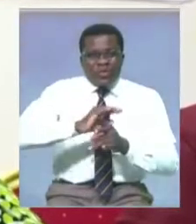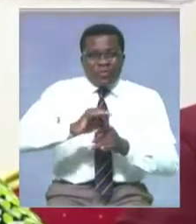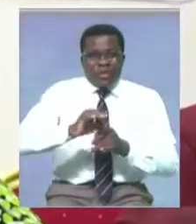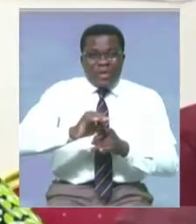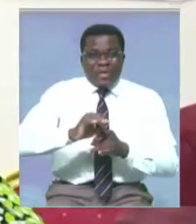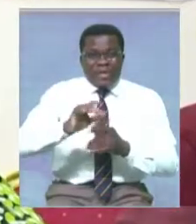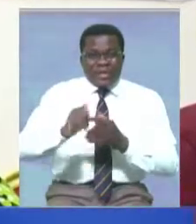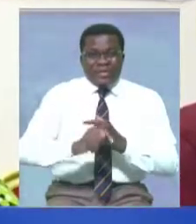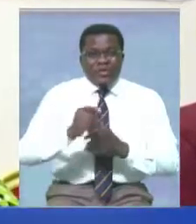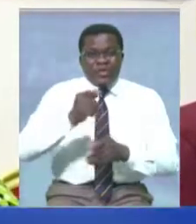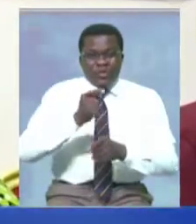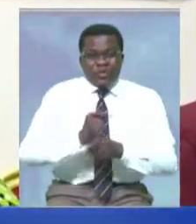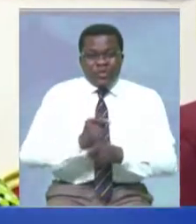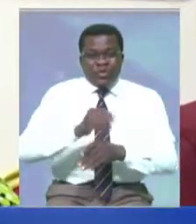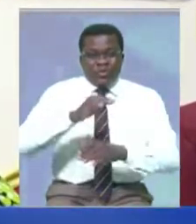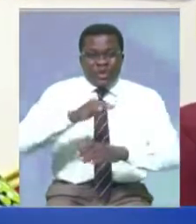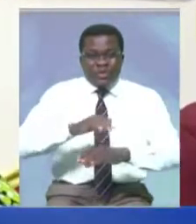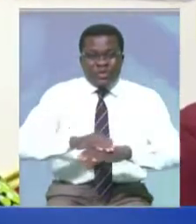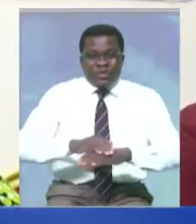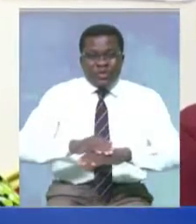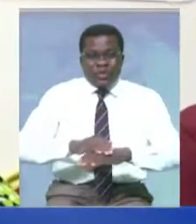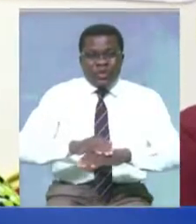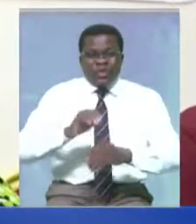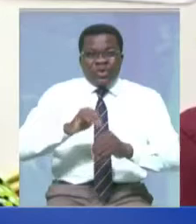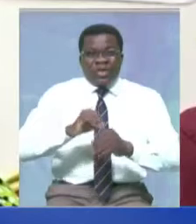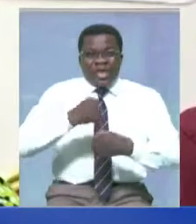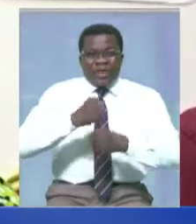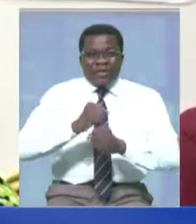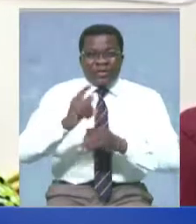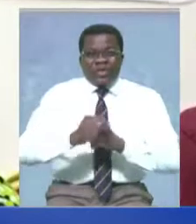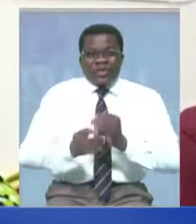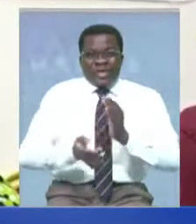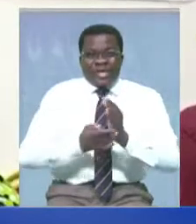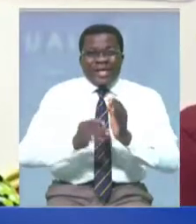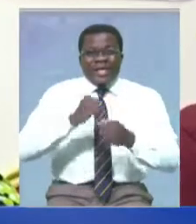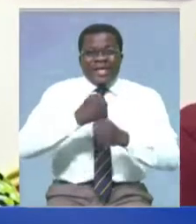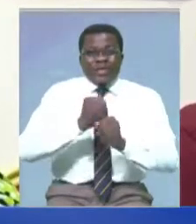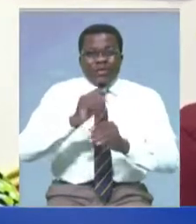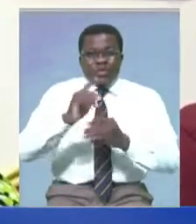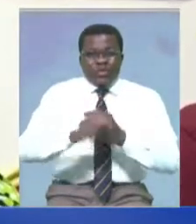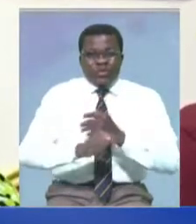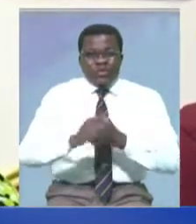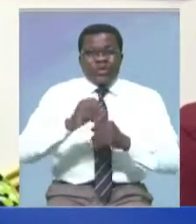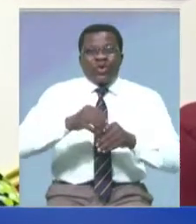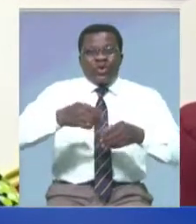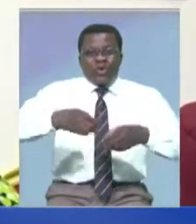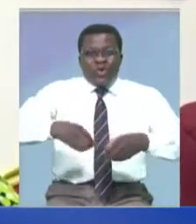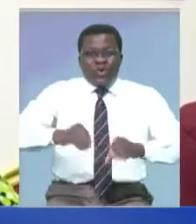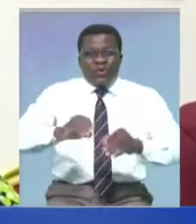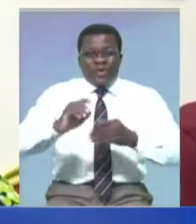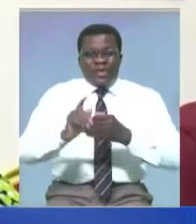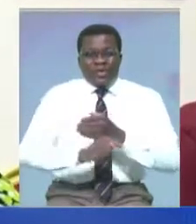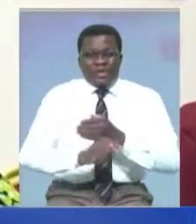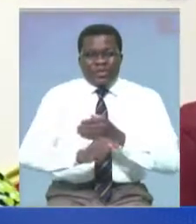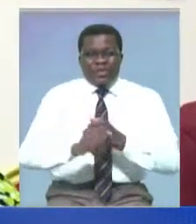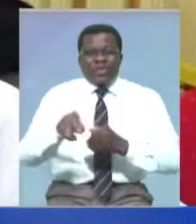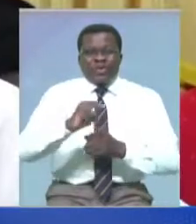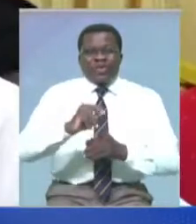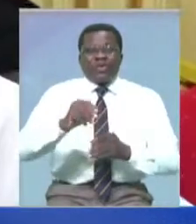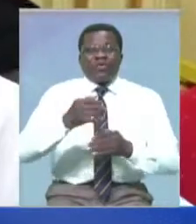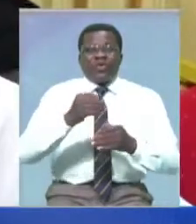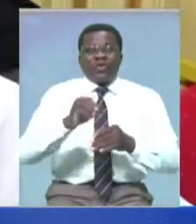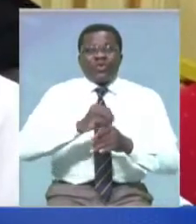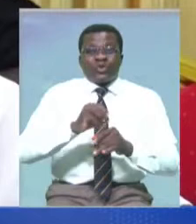formation justement sur la production, les techniques de production, de commercialisation de vos